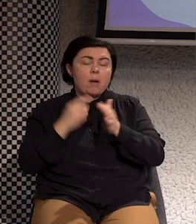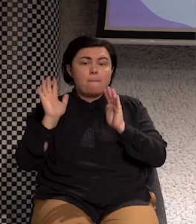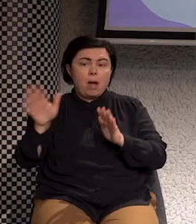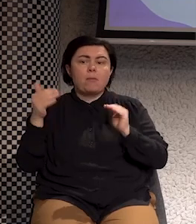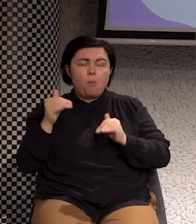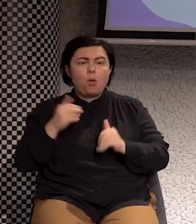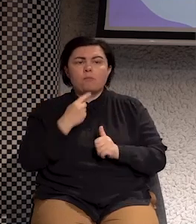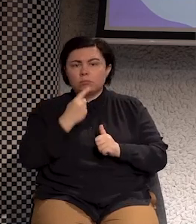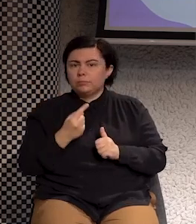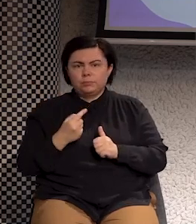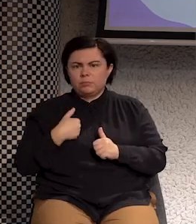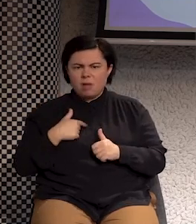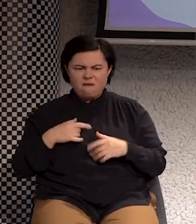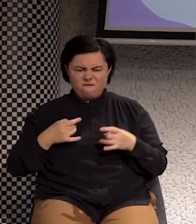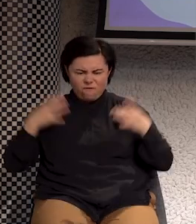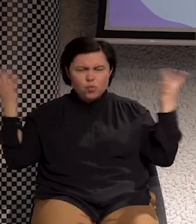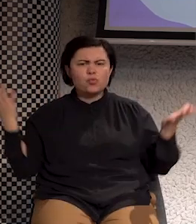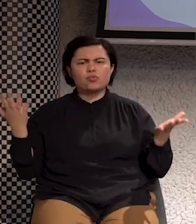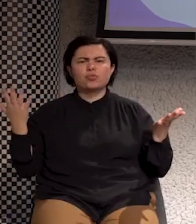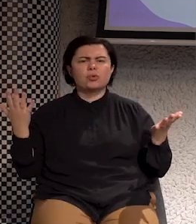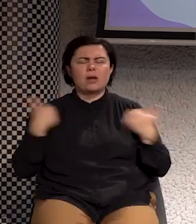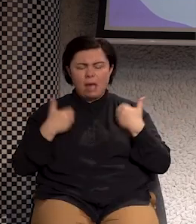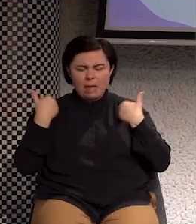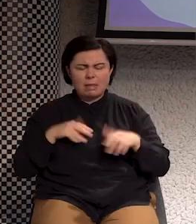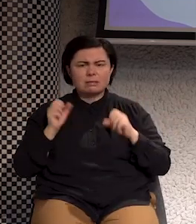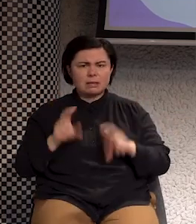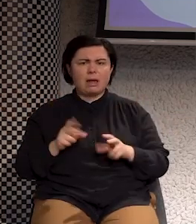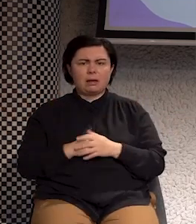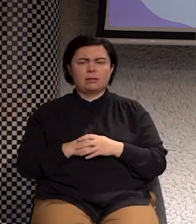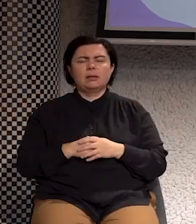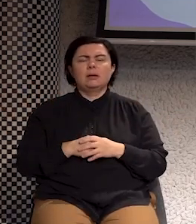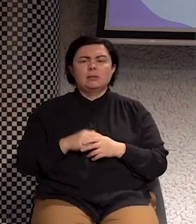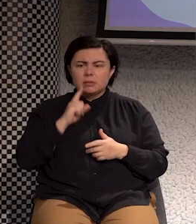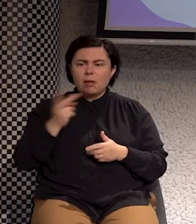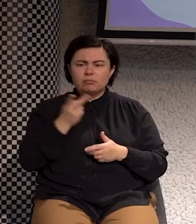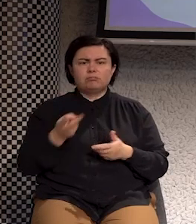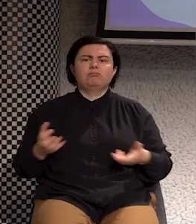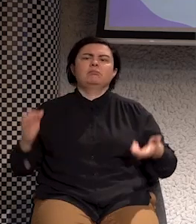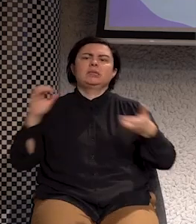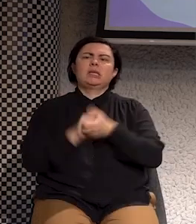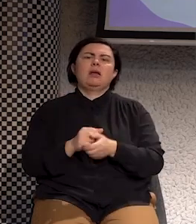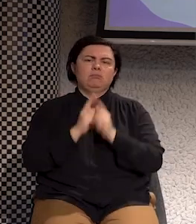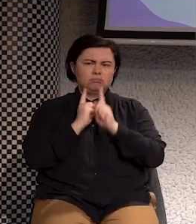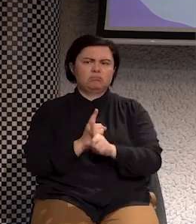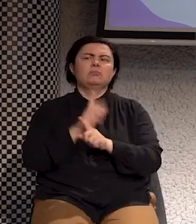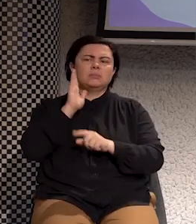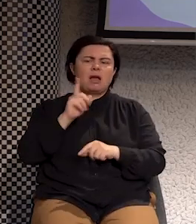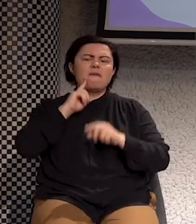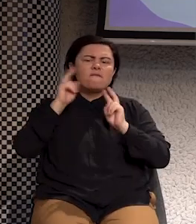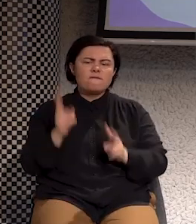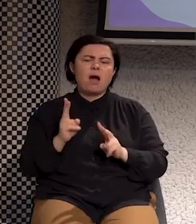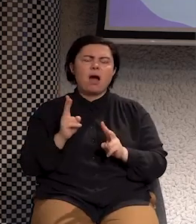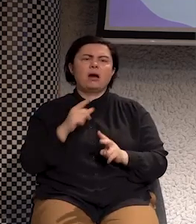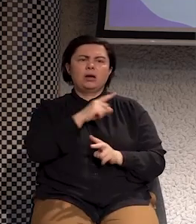żeby powiedzieć, że mnie to wkurza. Albo nie chcę tak. I na przykład oni solidarnie między sobą stoją i mówią faktycznie na tego, powiedzmy,